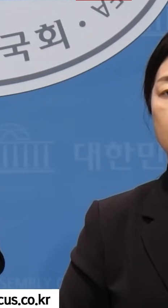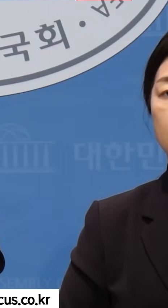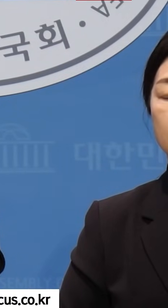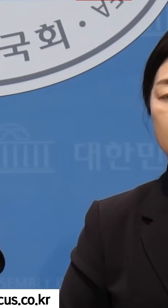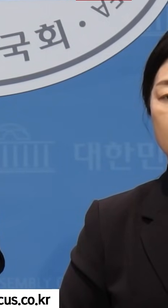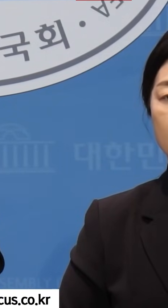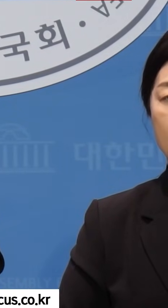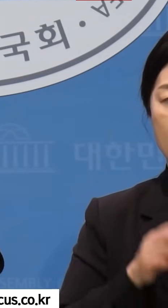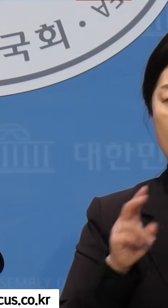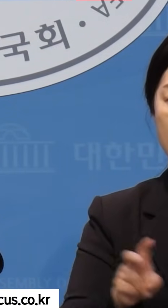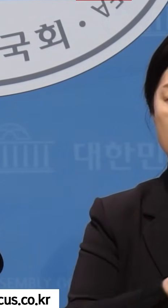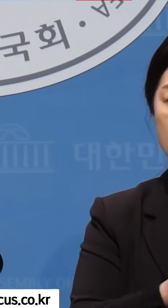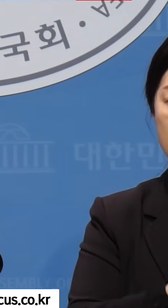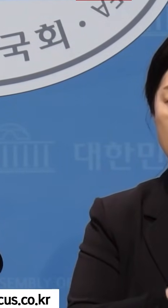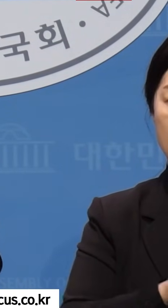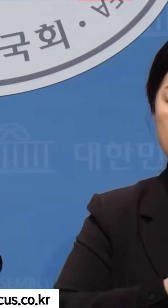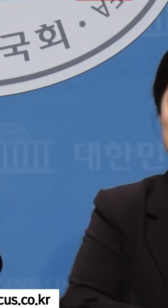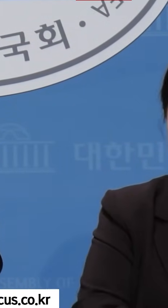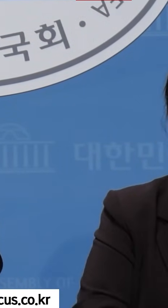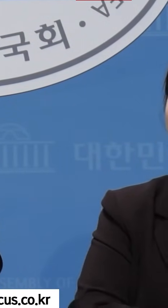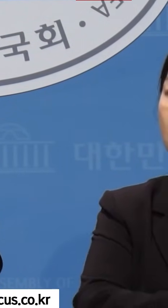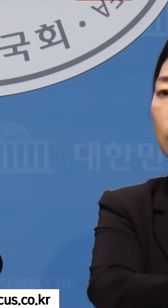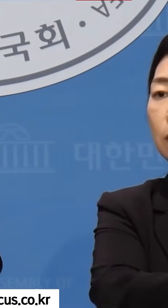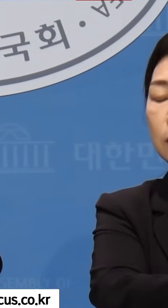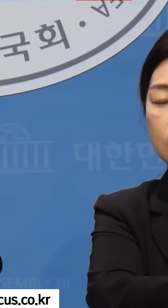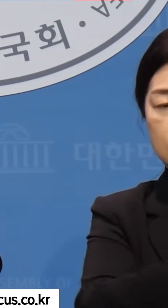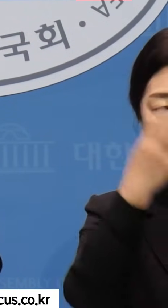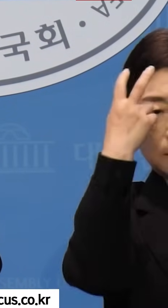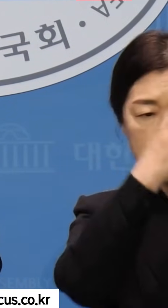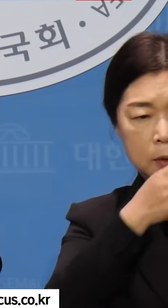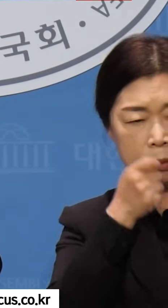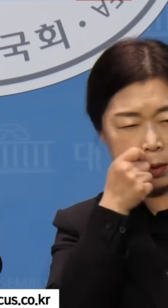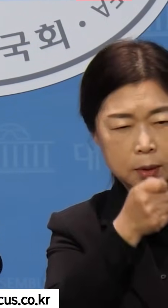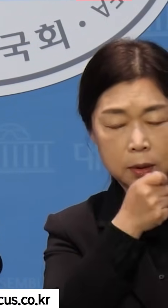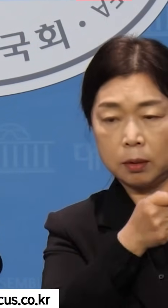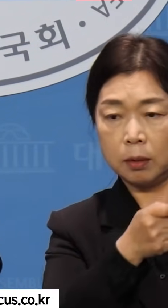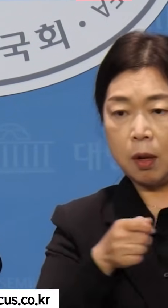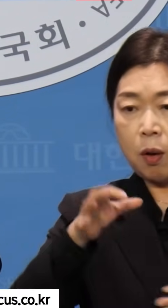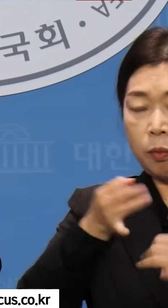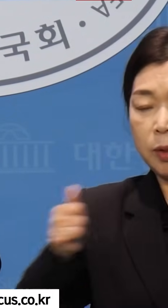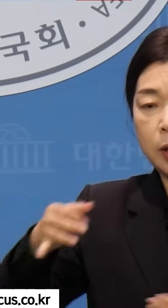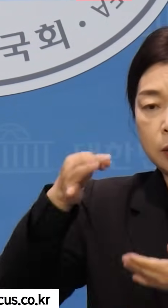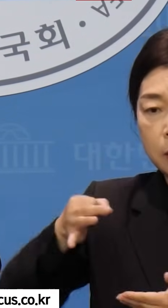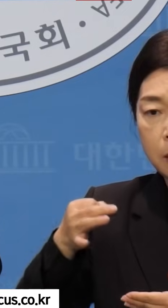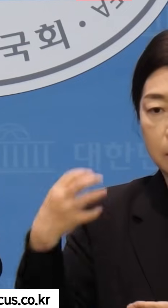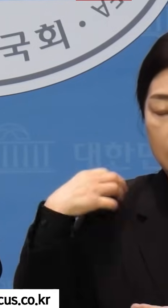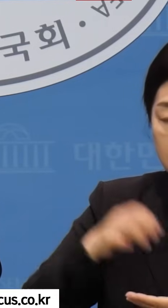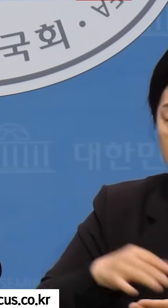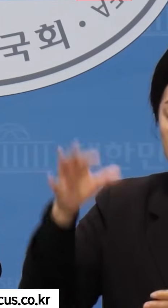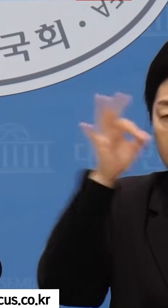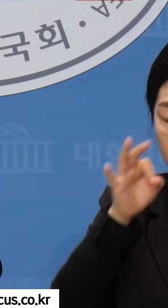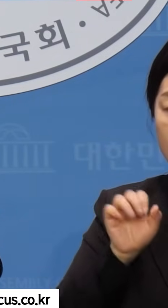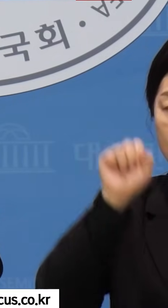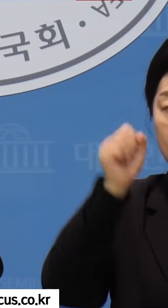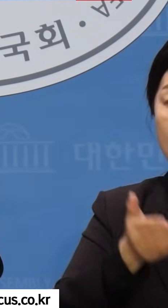검은 돈의 실체를 감시하는 국민재산대책기운동본부 안창윤 국장입니다.